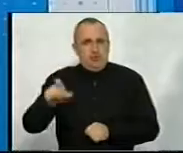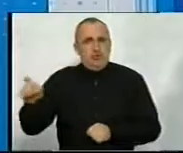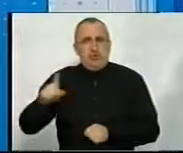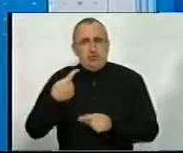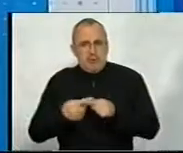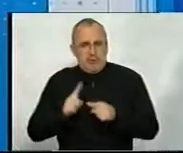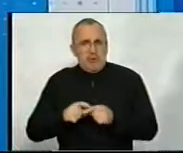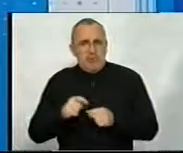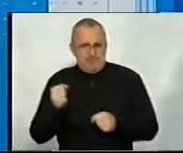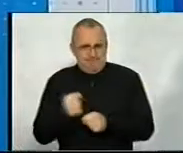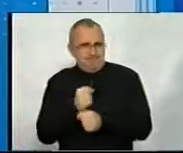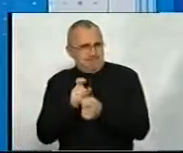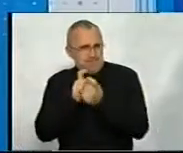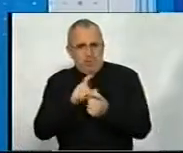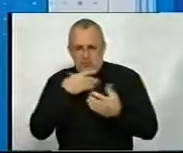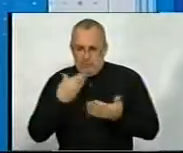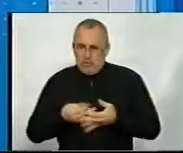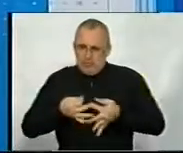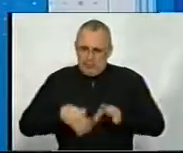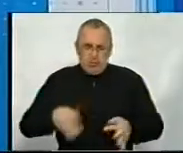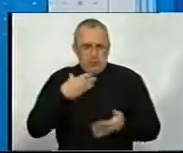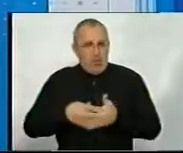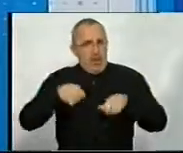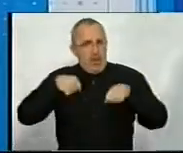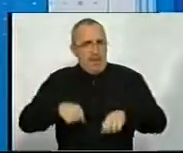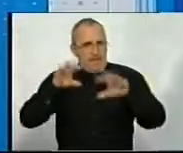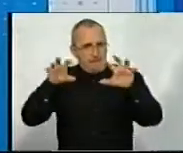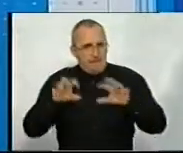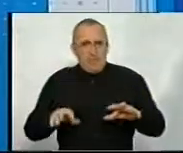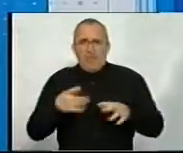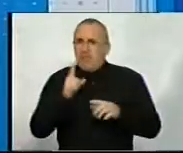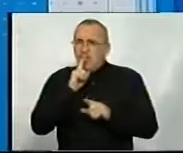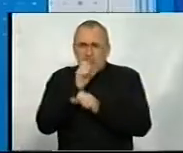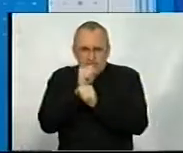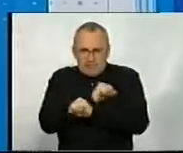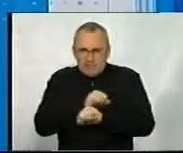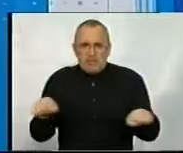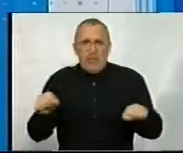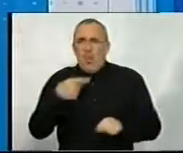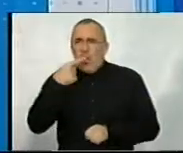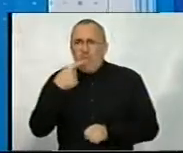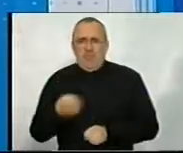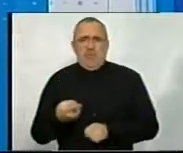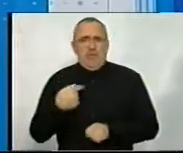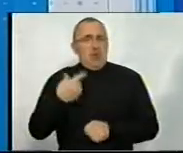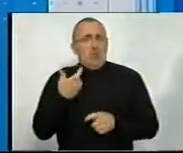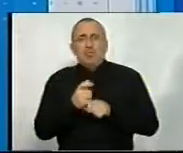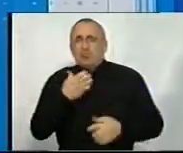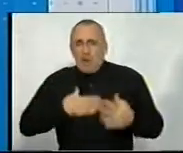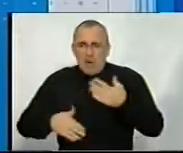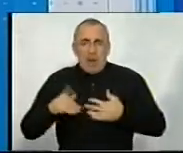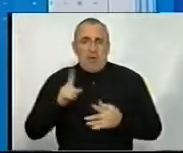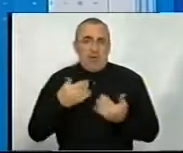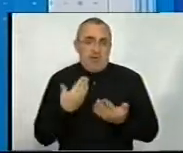що це бійці за свою свободу, за свої права. І про це не можна замовчувати, говорити. І я дуже рада, що,